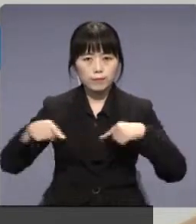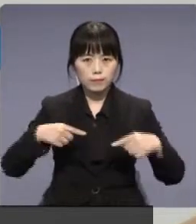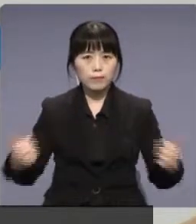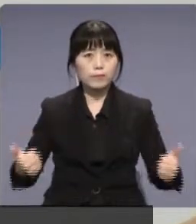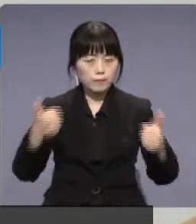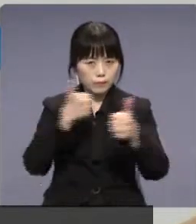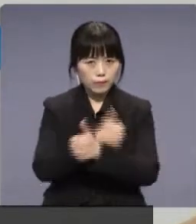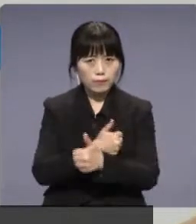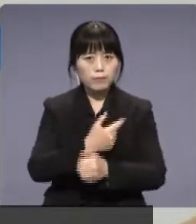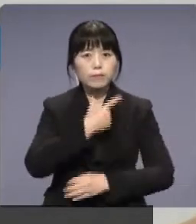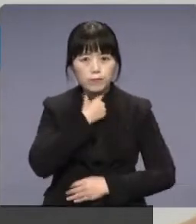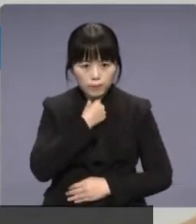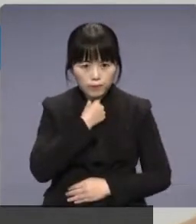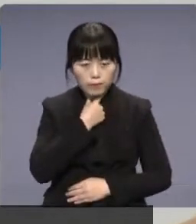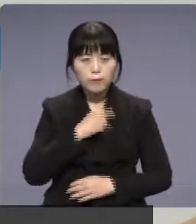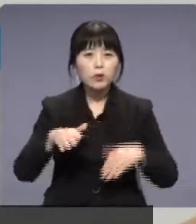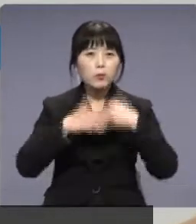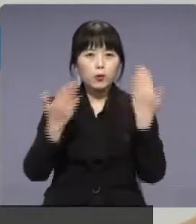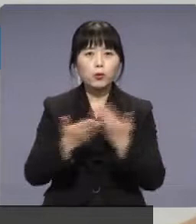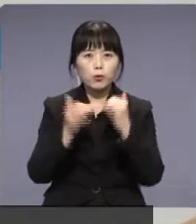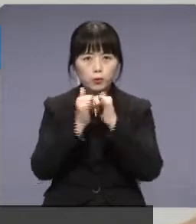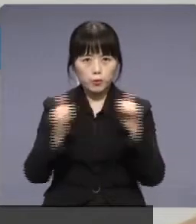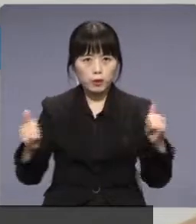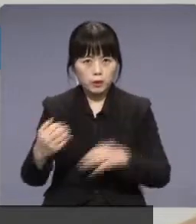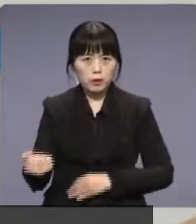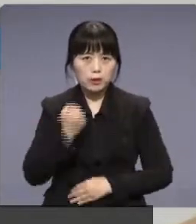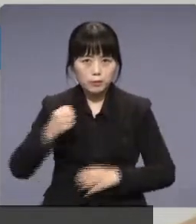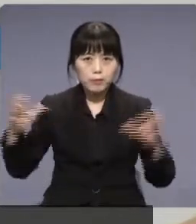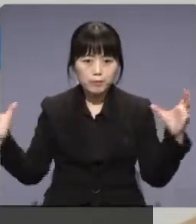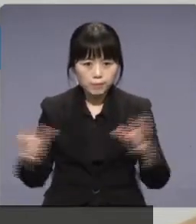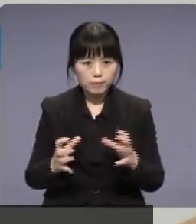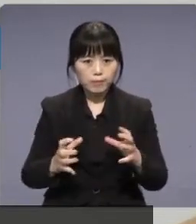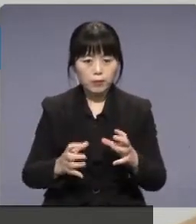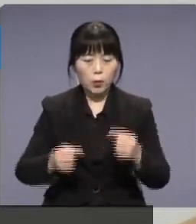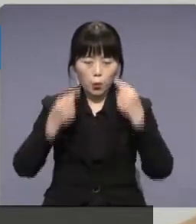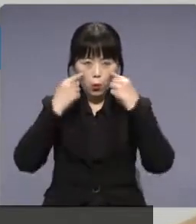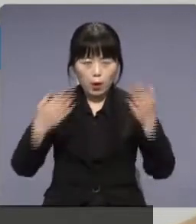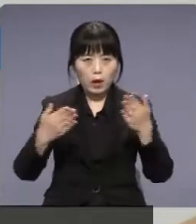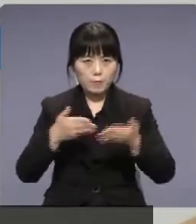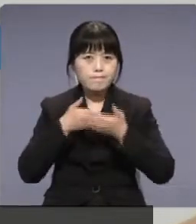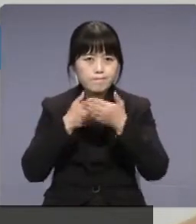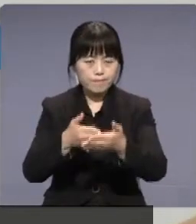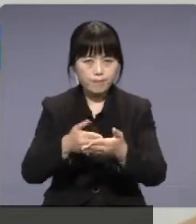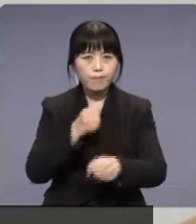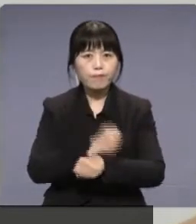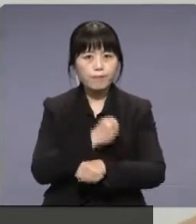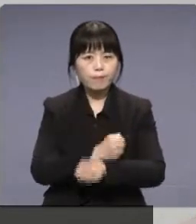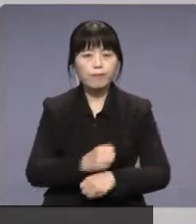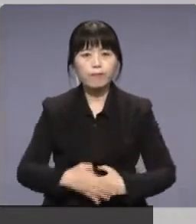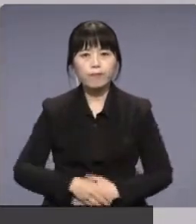정권 교체를 열망하는 모든 분들의 힘을 모아 확실하게 해내겠습니다.